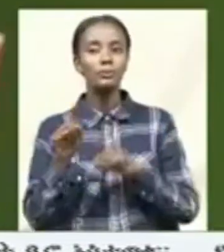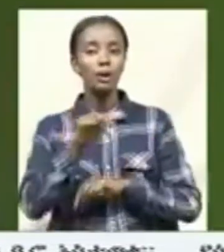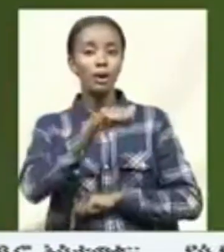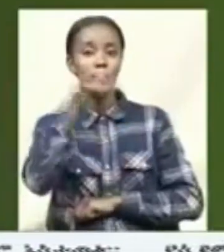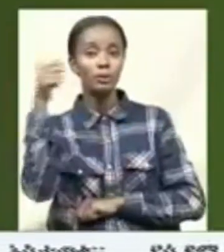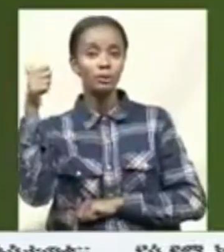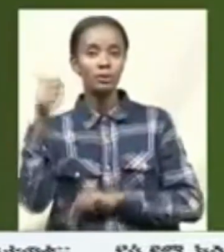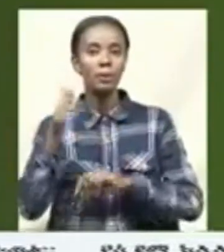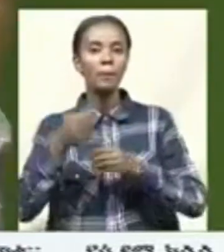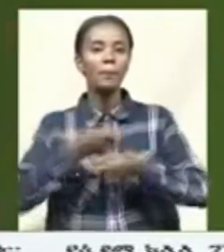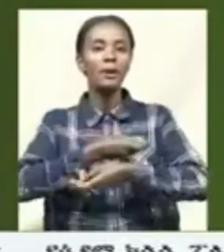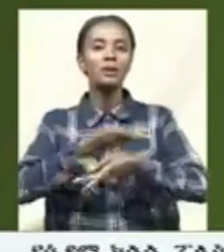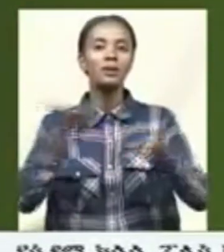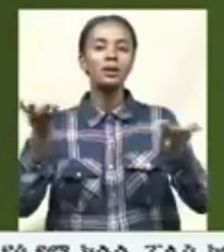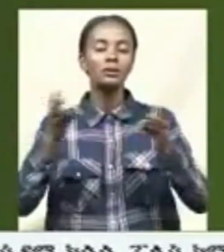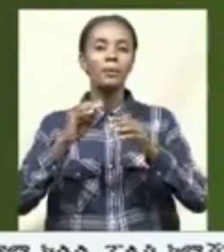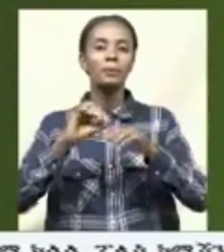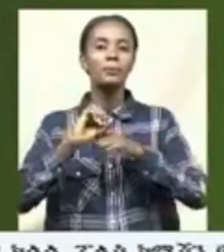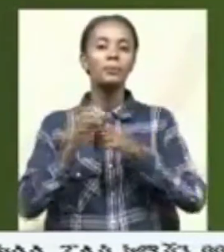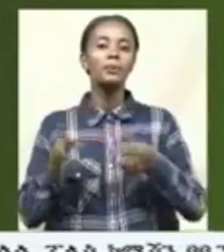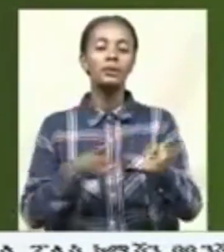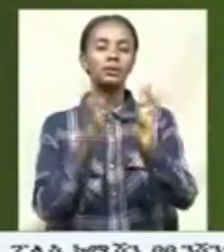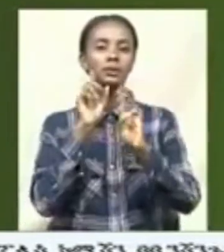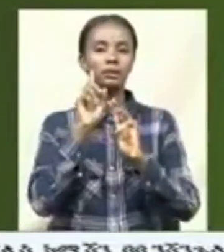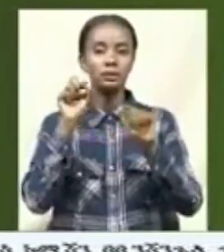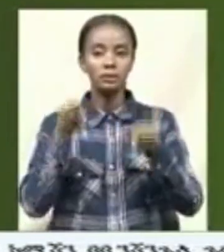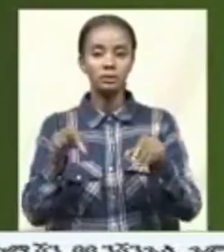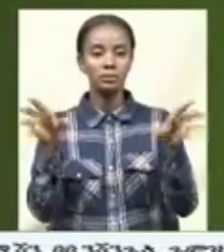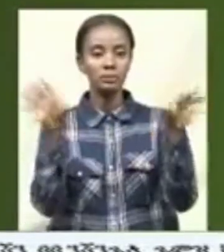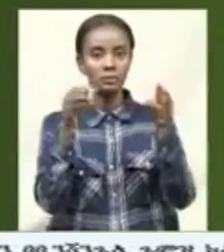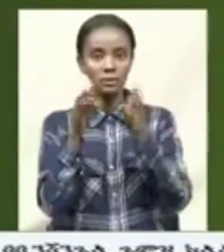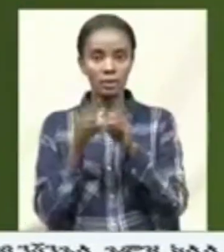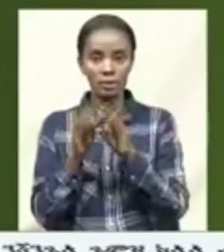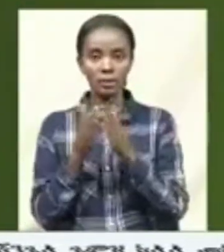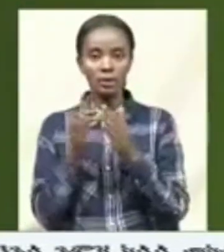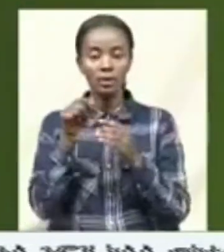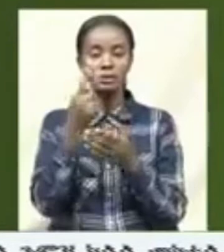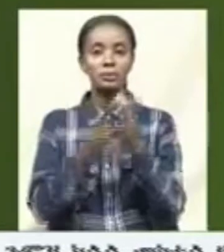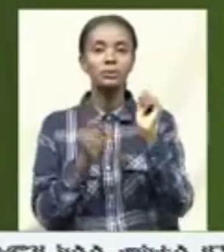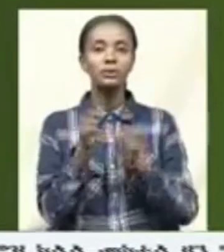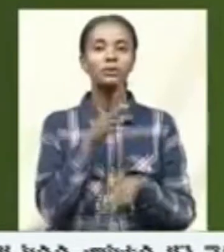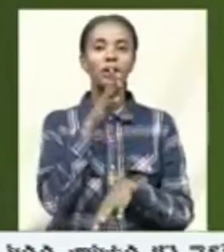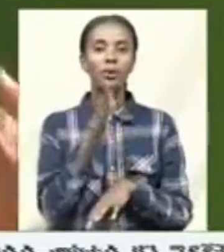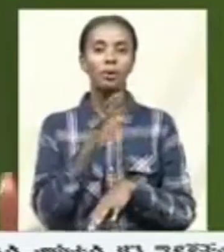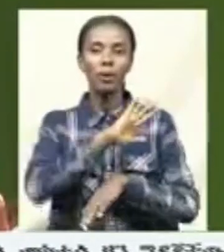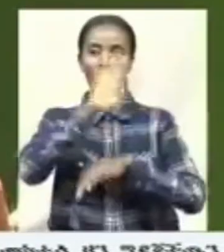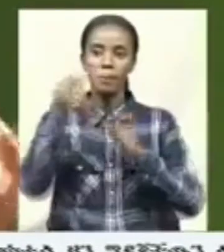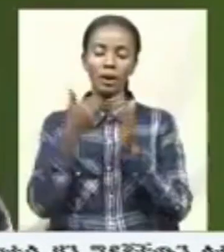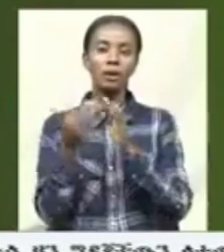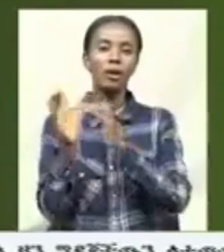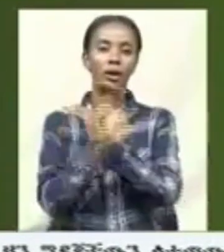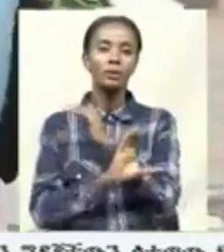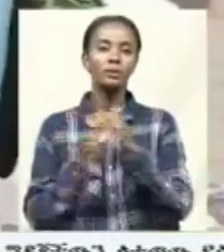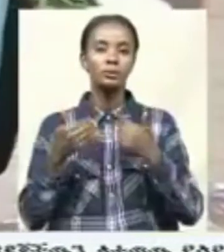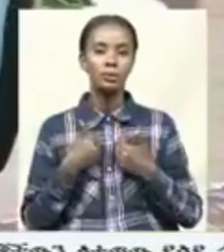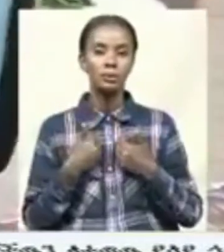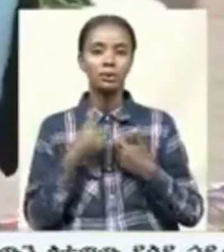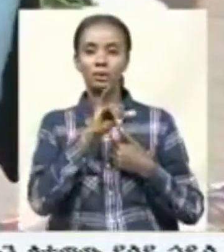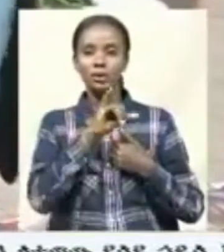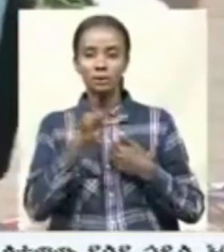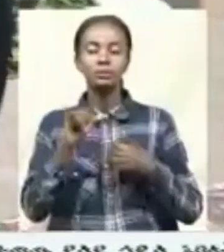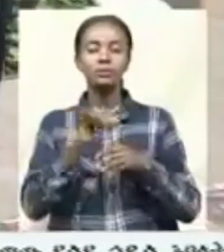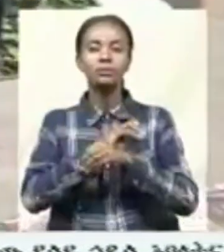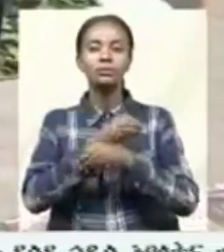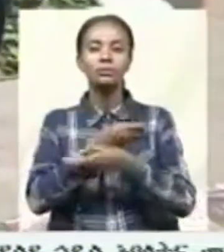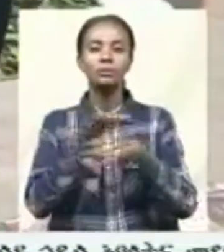ለሌሎች የማሰራጫ መንገድ እንዲሆን እዚህ የሚሰባሰቡት መጻሕፍት ለዚህ ብቻ ሳይሆኑ በመላ አገሪቱ ላሉት እንደዚሁ